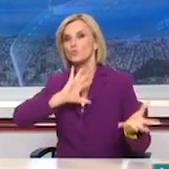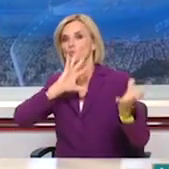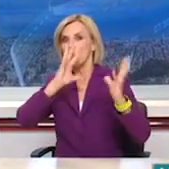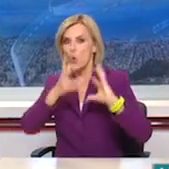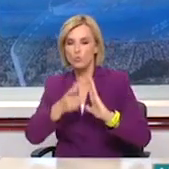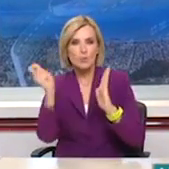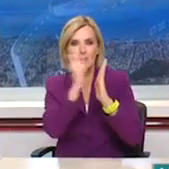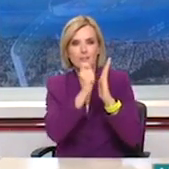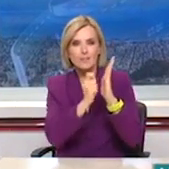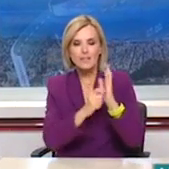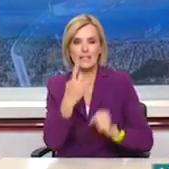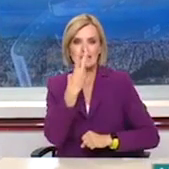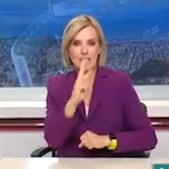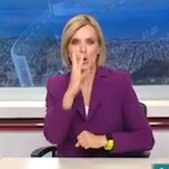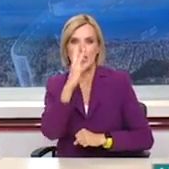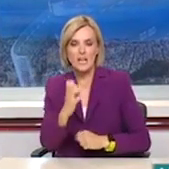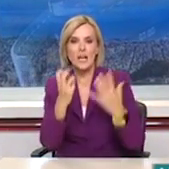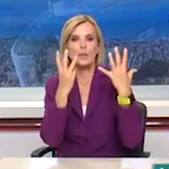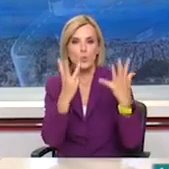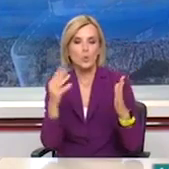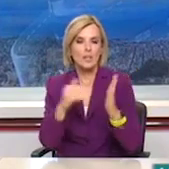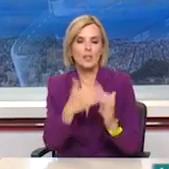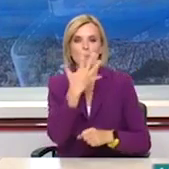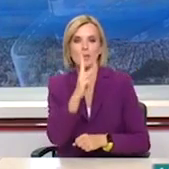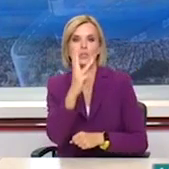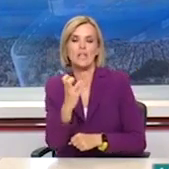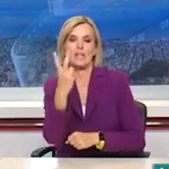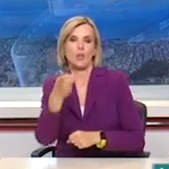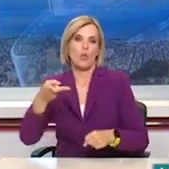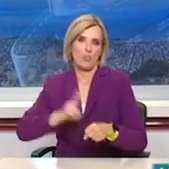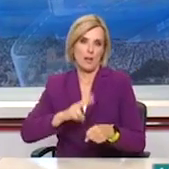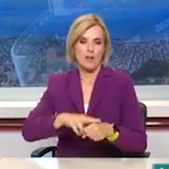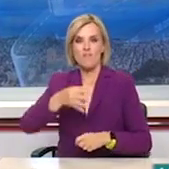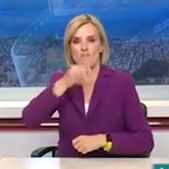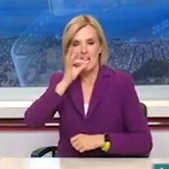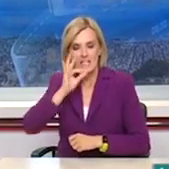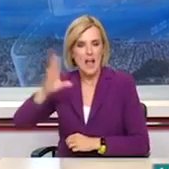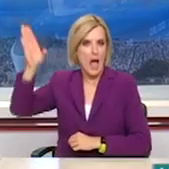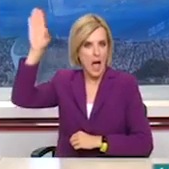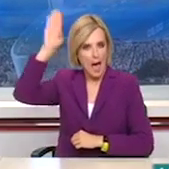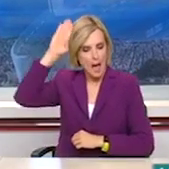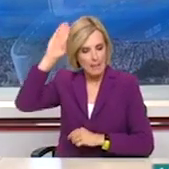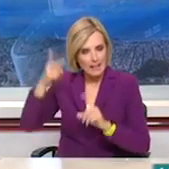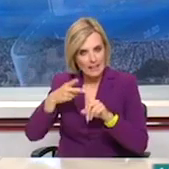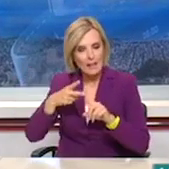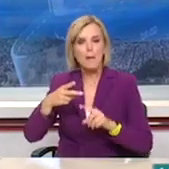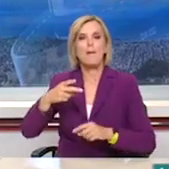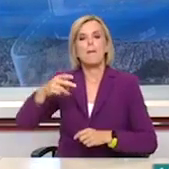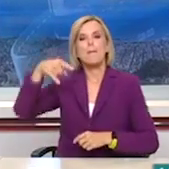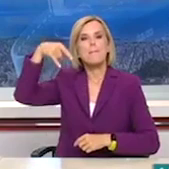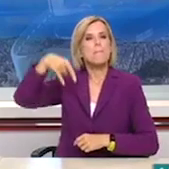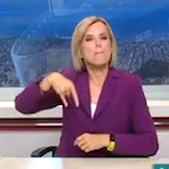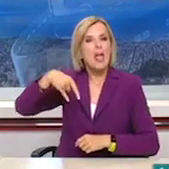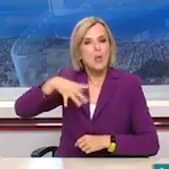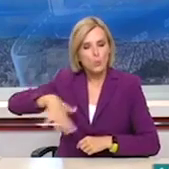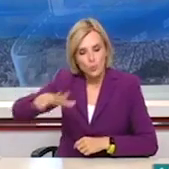έχουν καταγραφεί 348.532 θάνατοι. Η Βραζιλία, οι Ηνωμένες Πολιτείες της Αμερικής, το Περού,